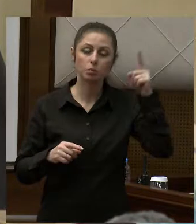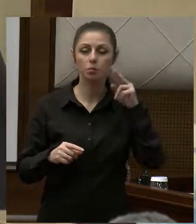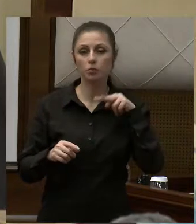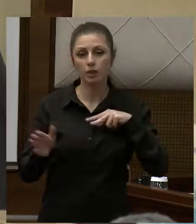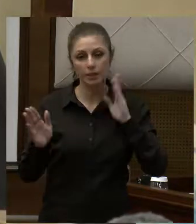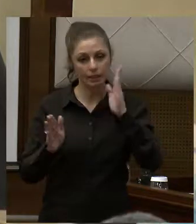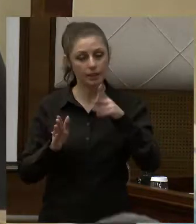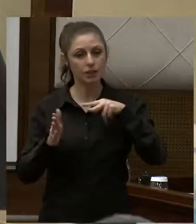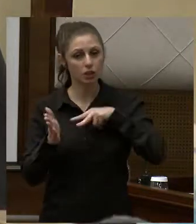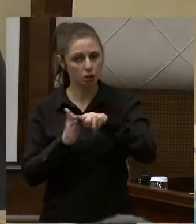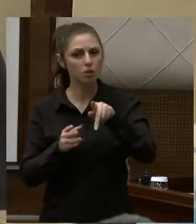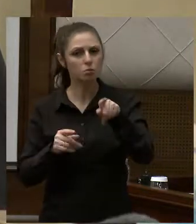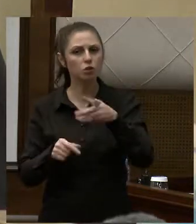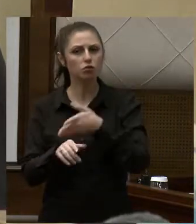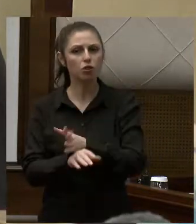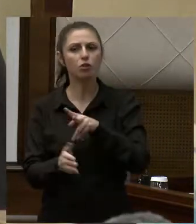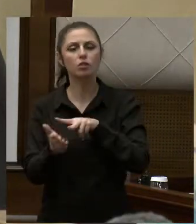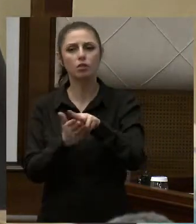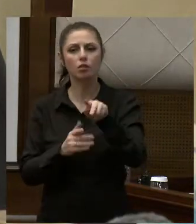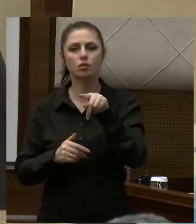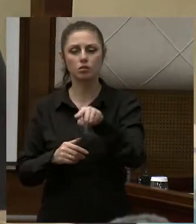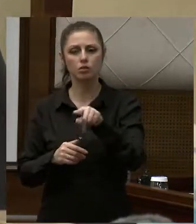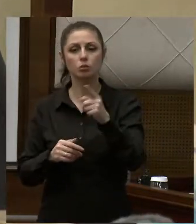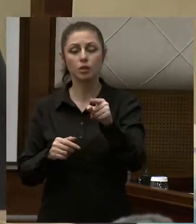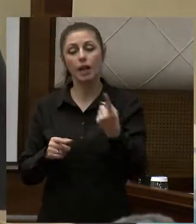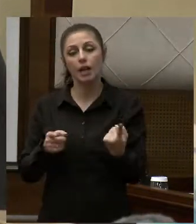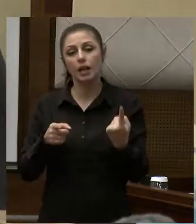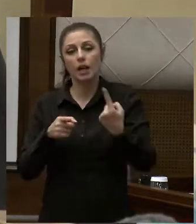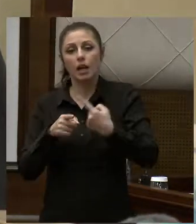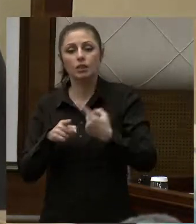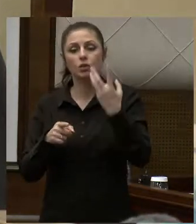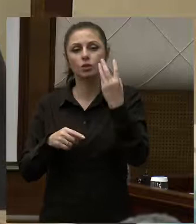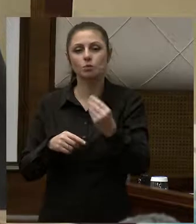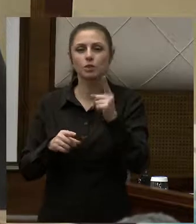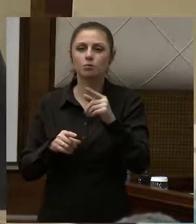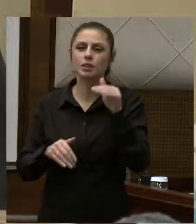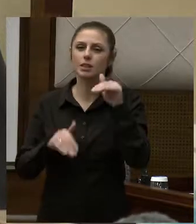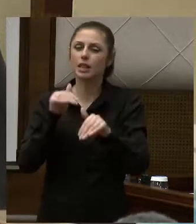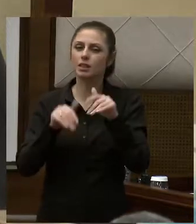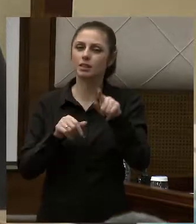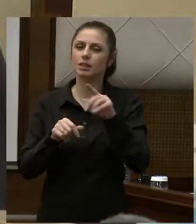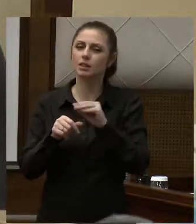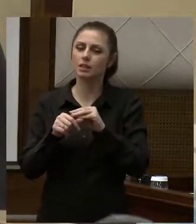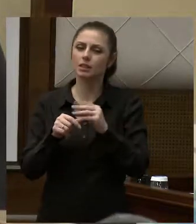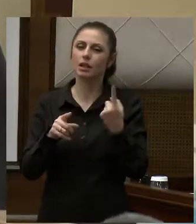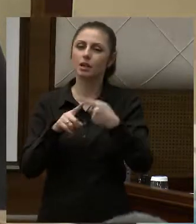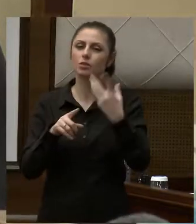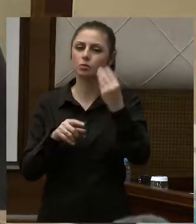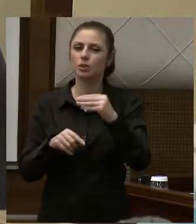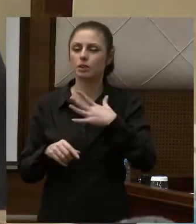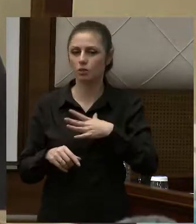ki Türkiye adına bence doğru yoldur. Ve bu noktada katkı sunması gereken, tüm siyasetlerinde katkı sunması gerektiğini ifade etmek